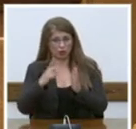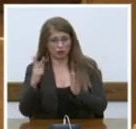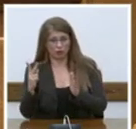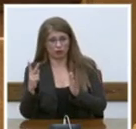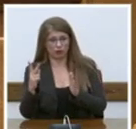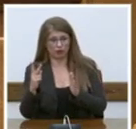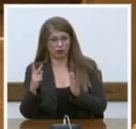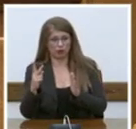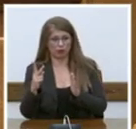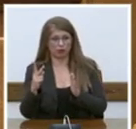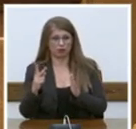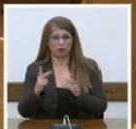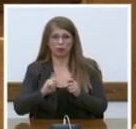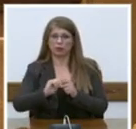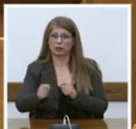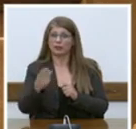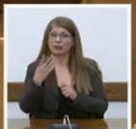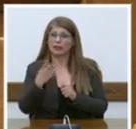δόθηκαν συνολικά